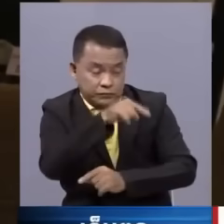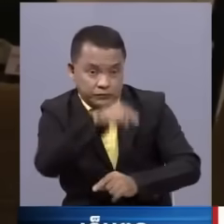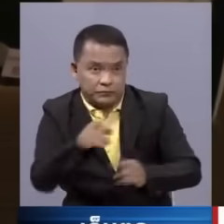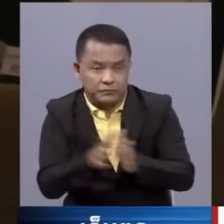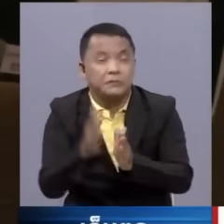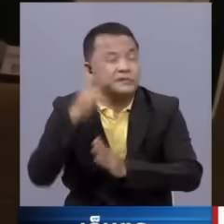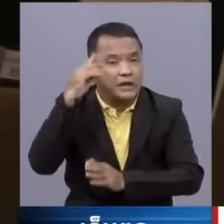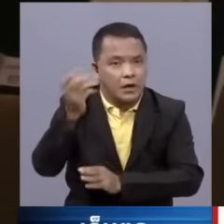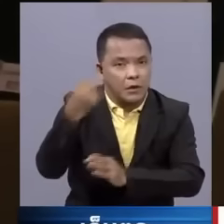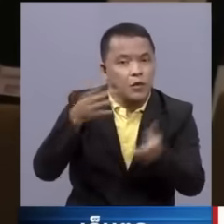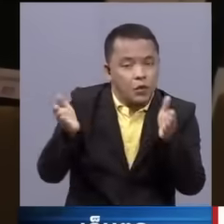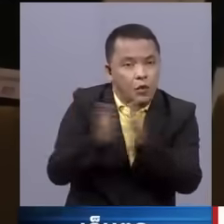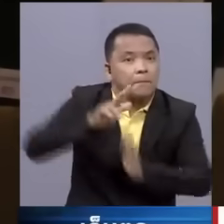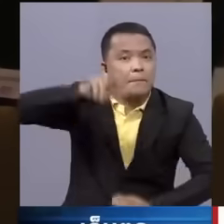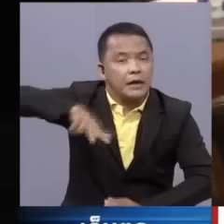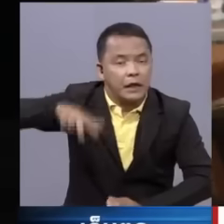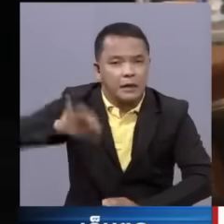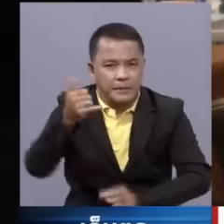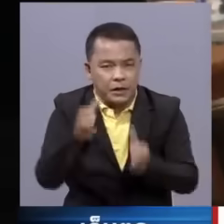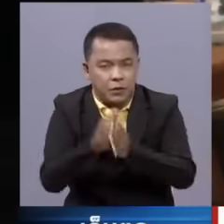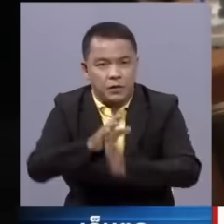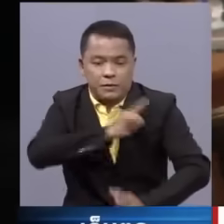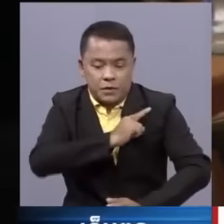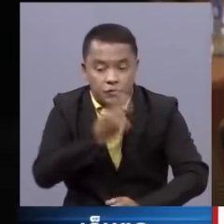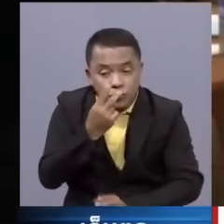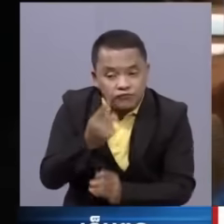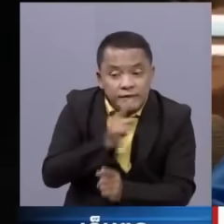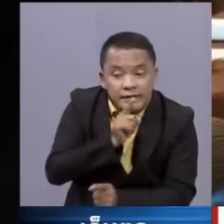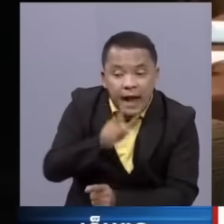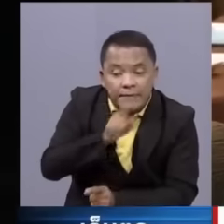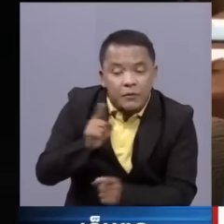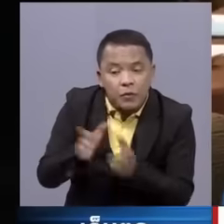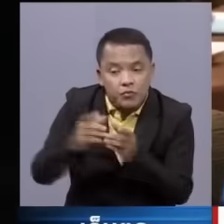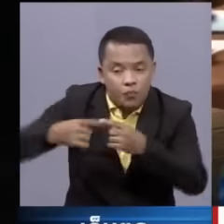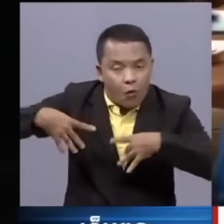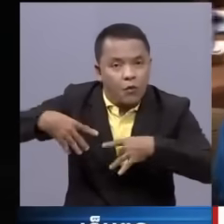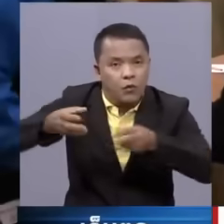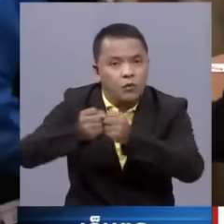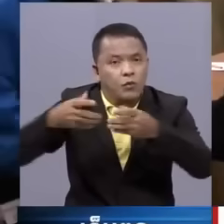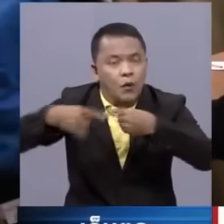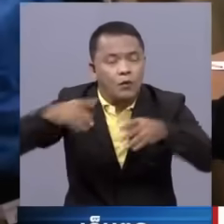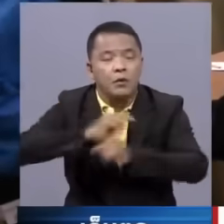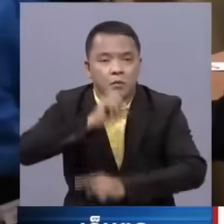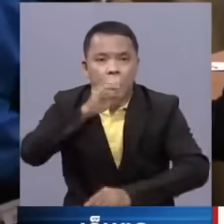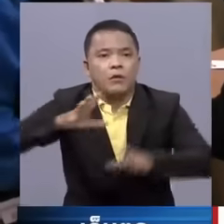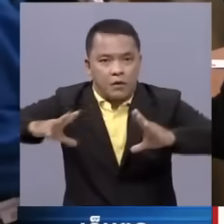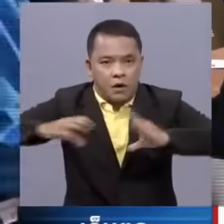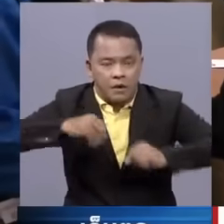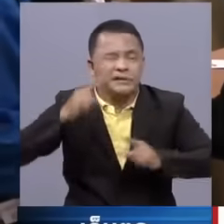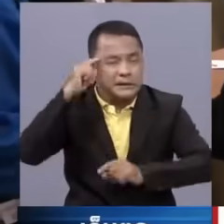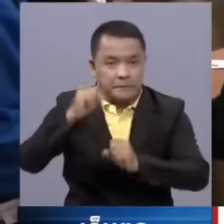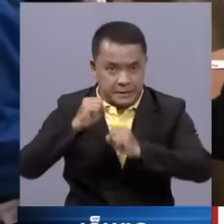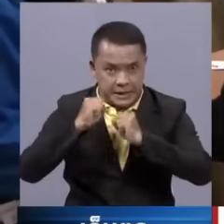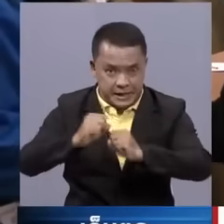เนี่ยมีกระแสว่าจะไปรวมกับเพื่อไทยคีย์แมนที่เราไปเช็คเนี่ยนะฮะอยู่ขั้วตรงข้ามกันแต่เขายอมรับว่ามีความ